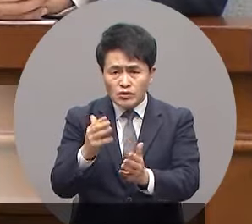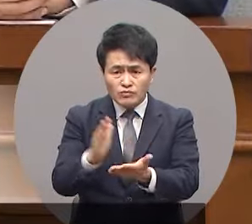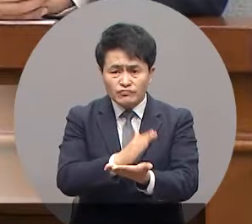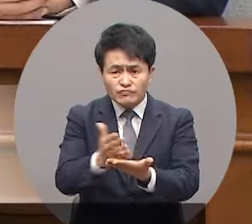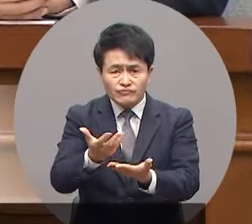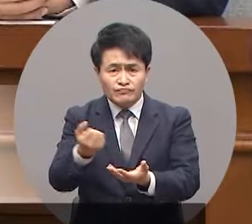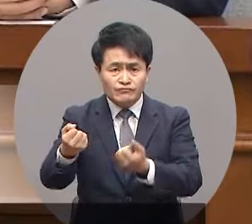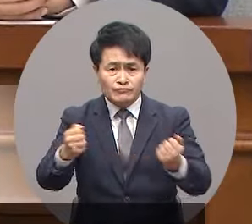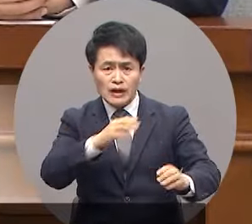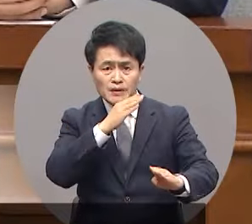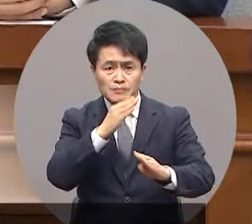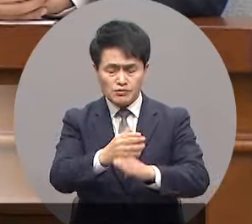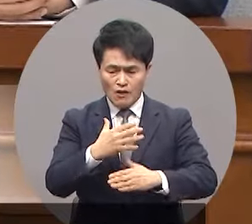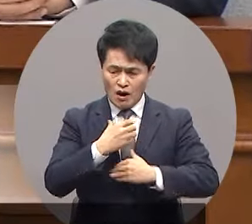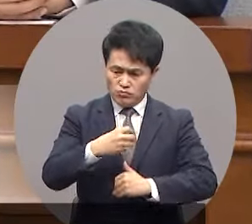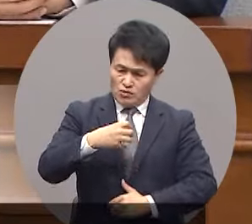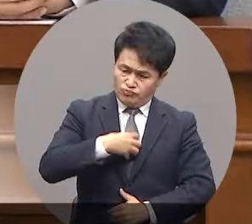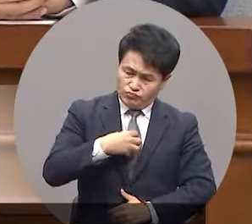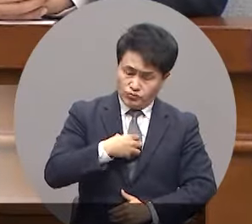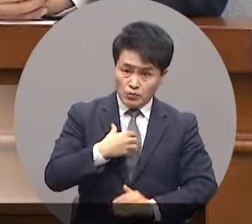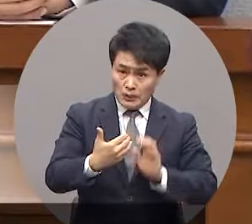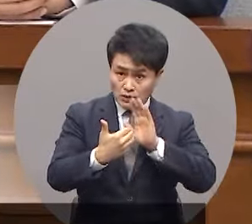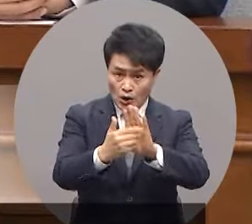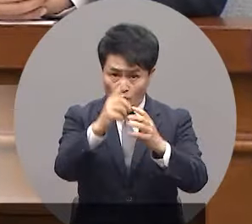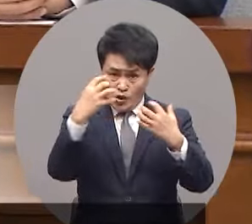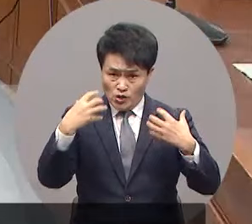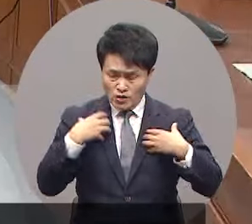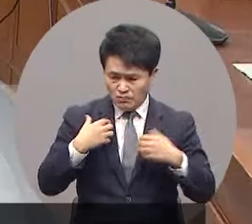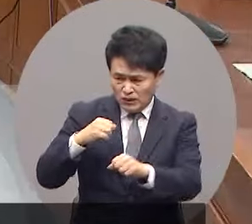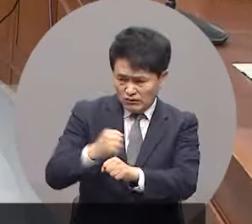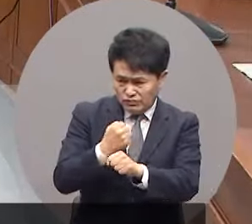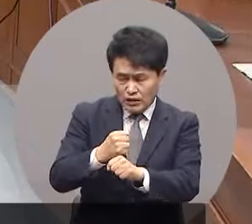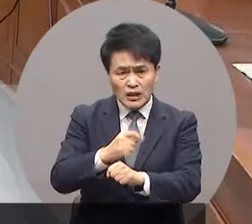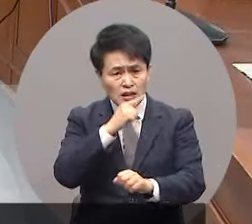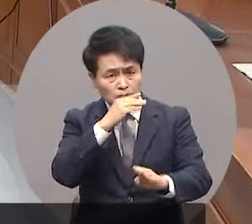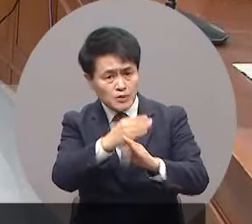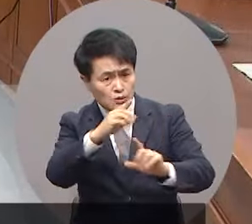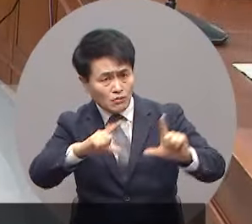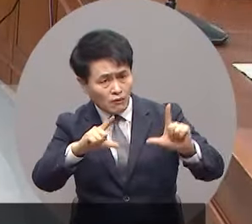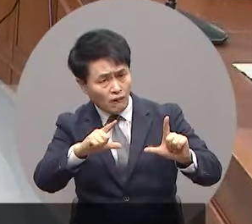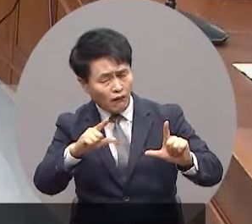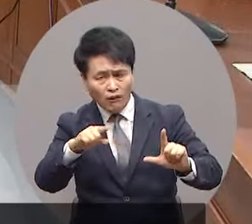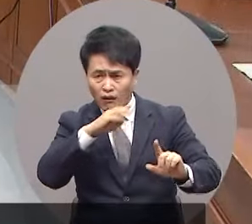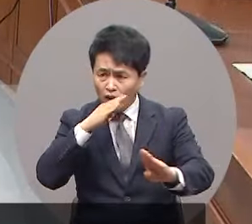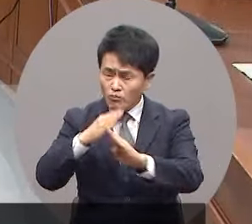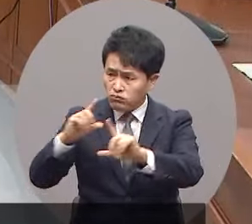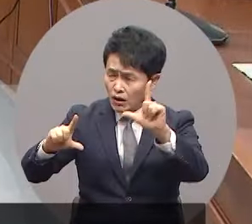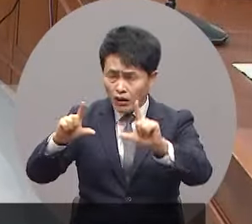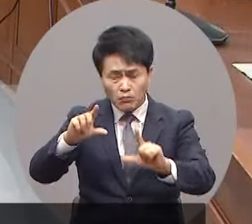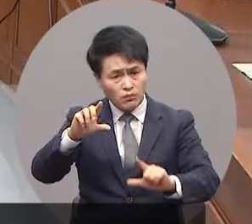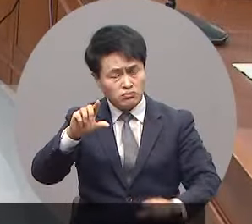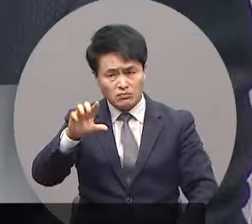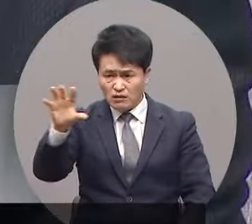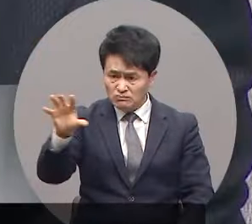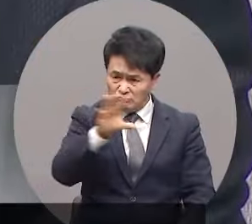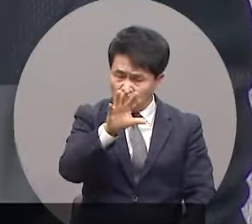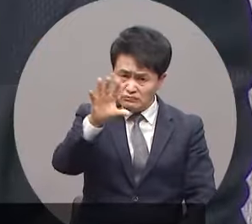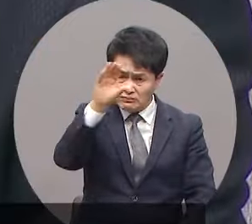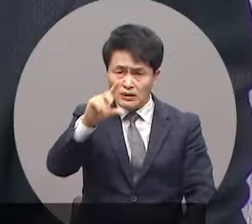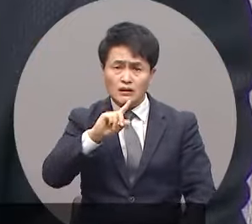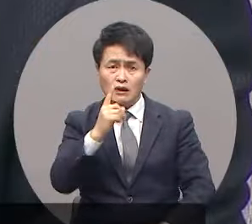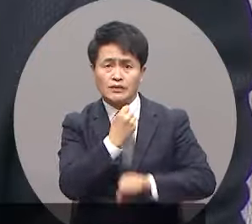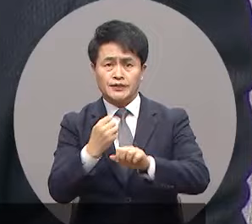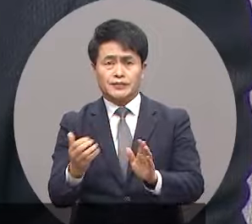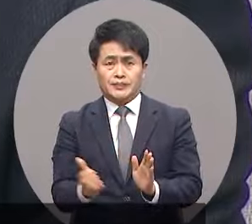분열시키고 북한의 안보 위협에 대응하는 정부를 음해하는 민주당의 모습이 최근 북한 모습과 궤를 같이 하고 있다고